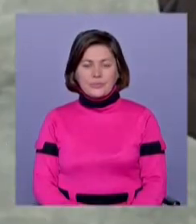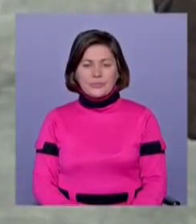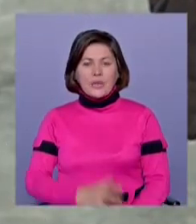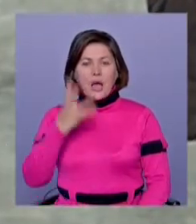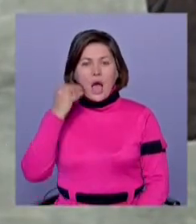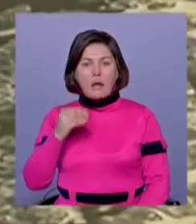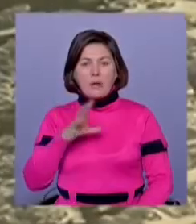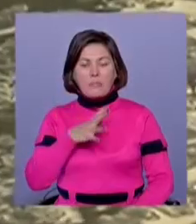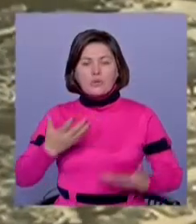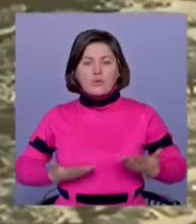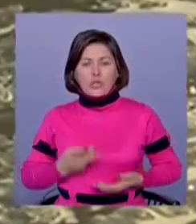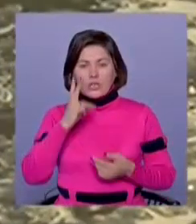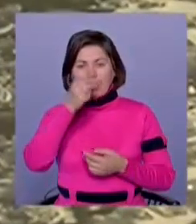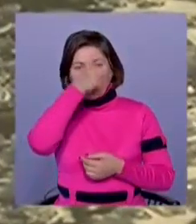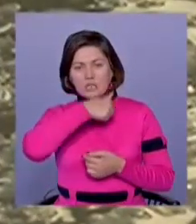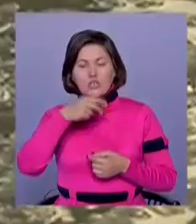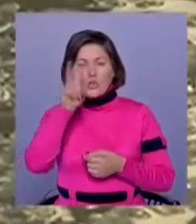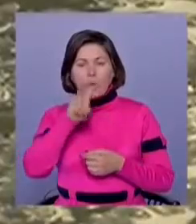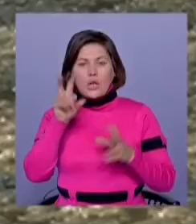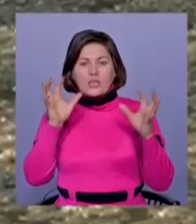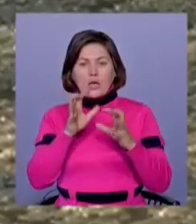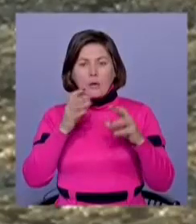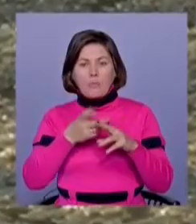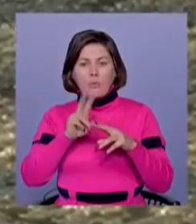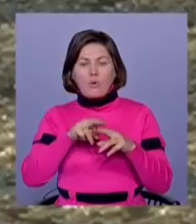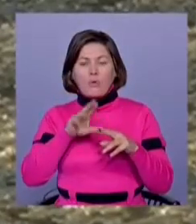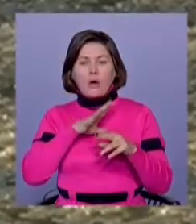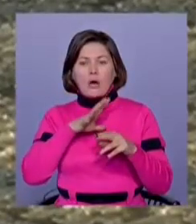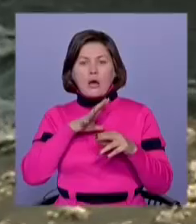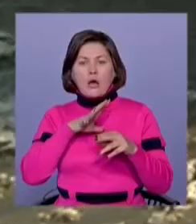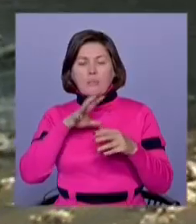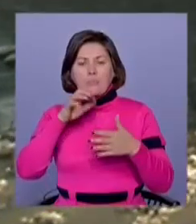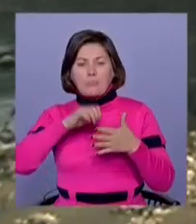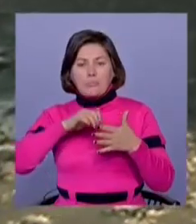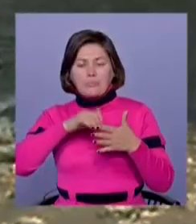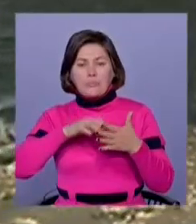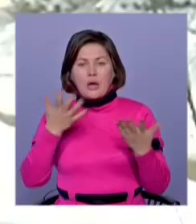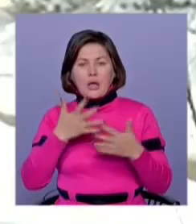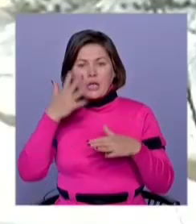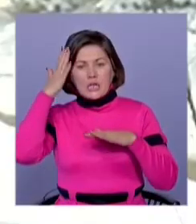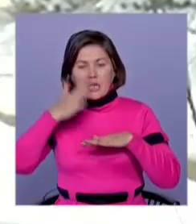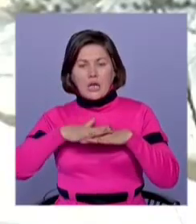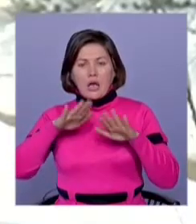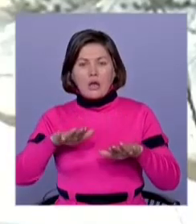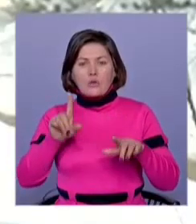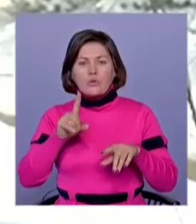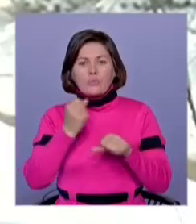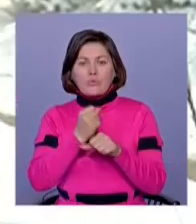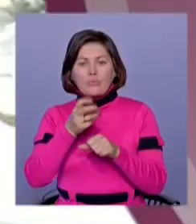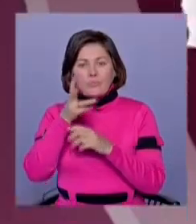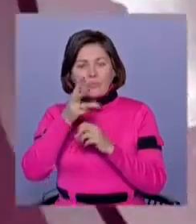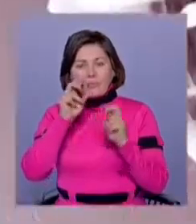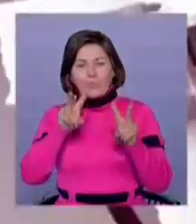Алматыда тұрғындар 2 жылдан бері толар сақтан су кешіп жүр. Оған не себеп? Жергілікті әкімдік қандай әрекет етті? Жадырау Маржанның бейнематериалында.